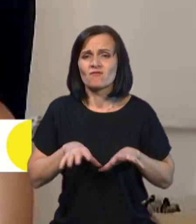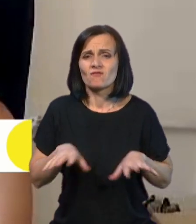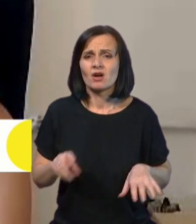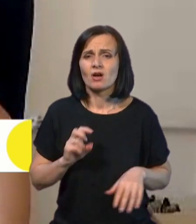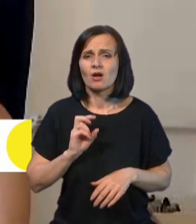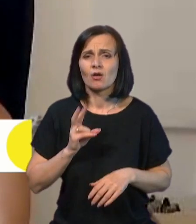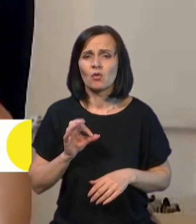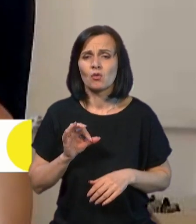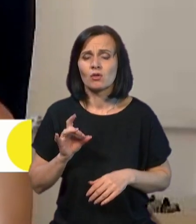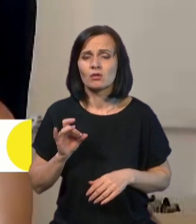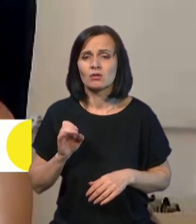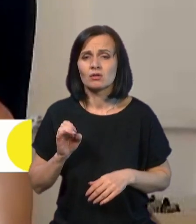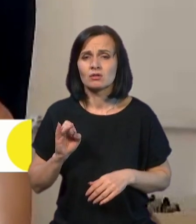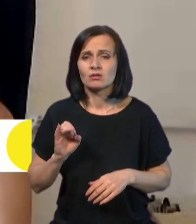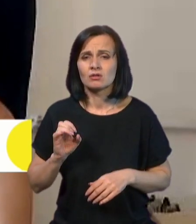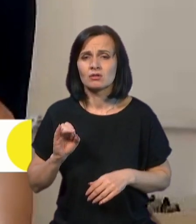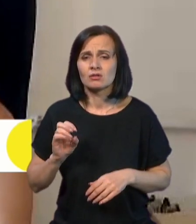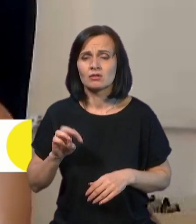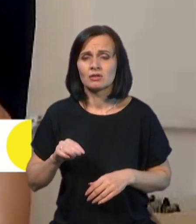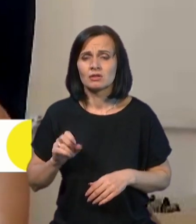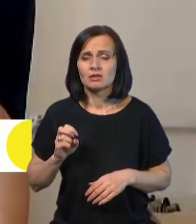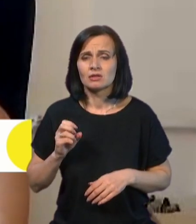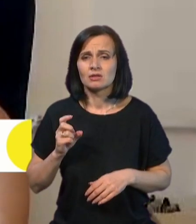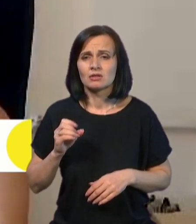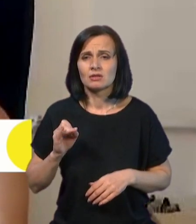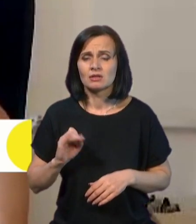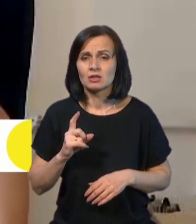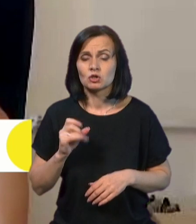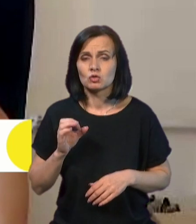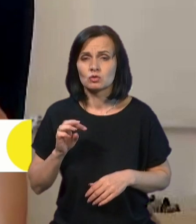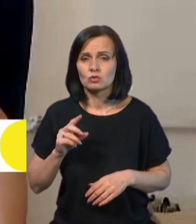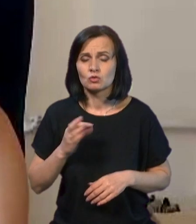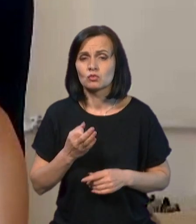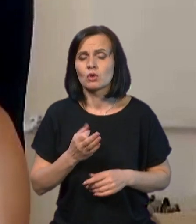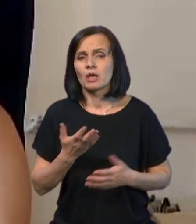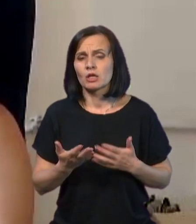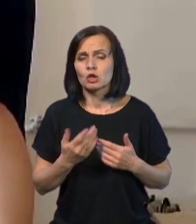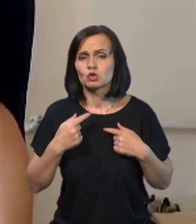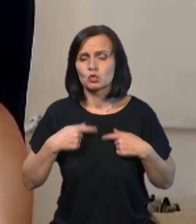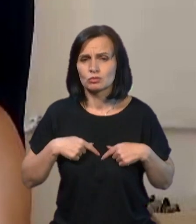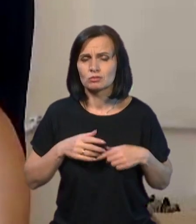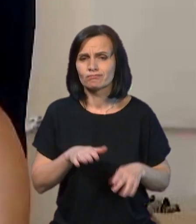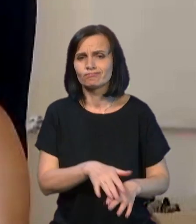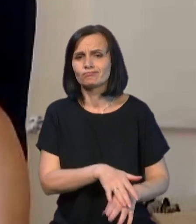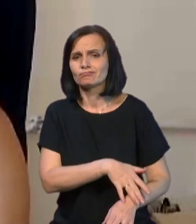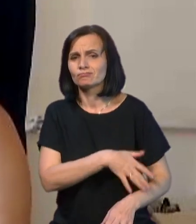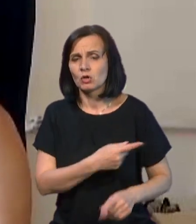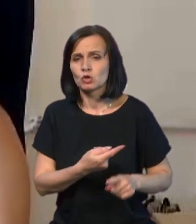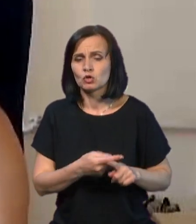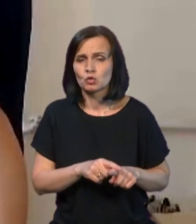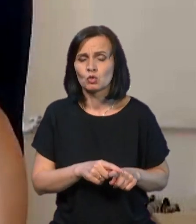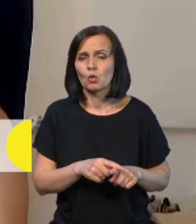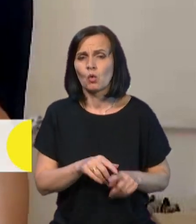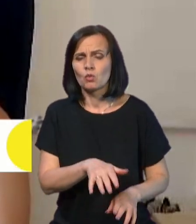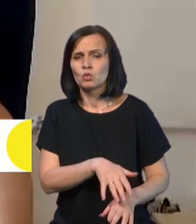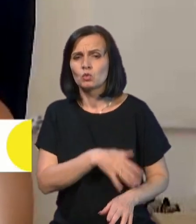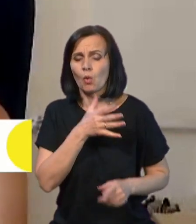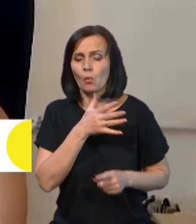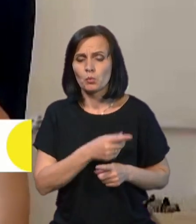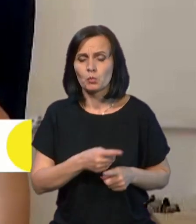жаль, в минулому 22-му році сказати про справжні цифри дуже важко, адже біля 7 мільйонів людей